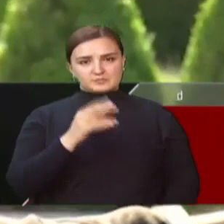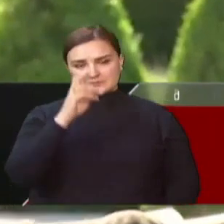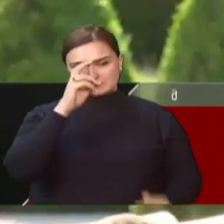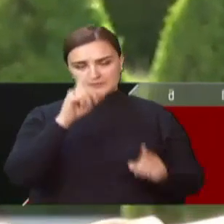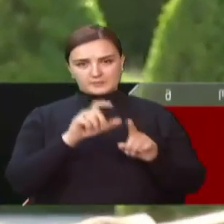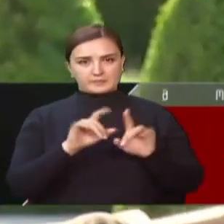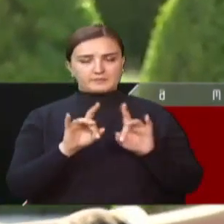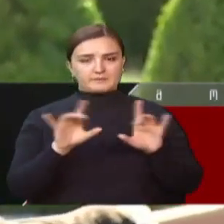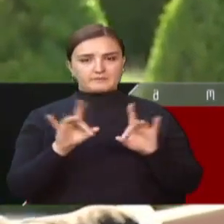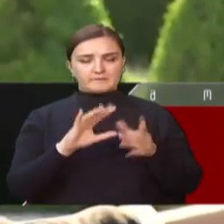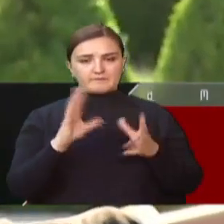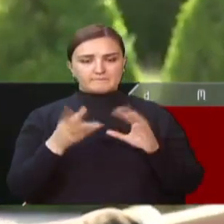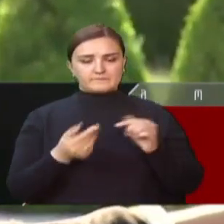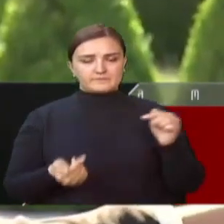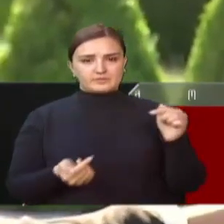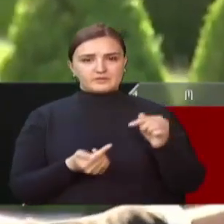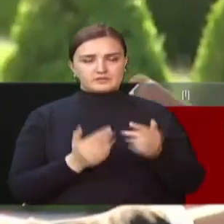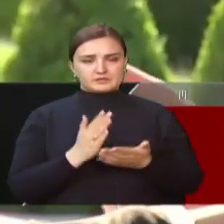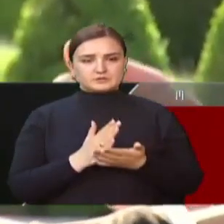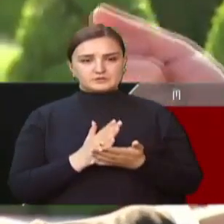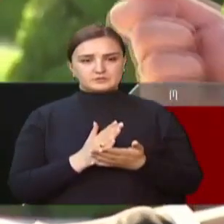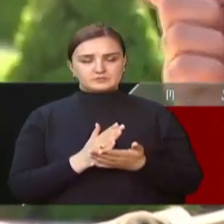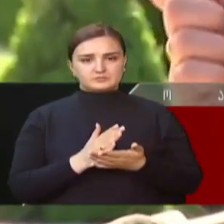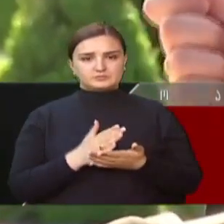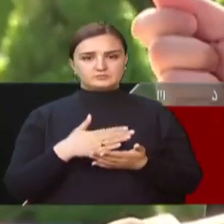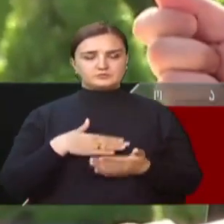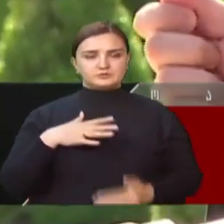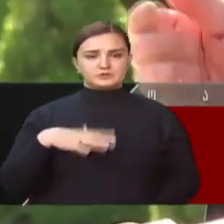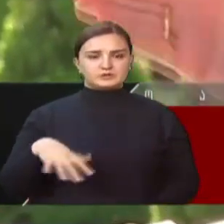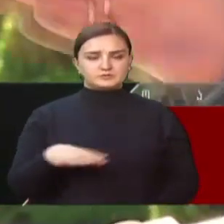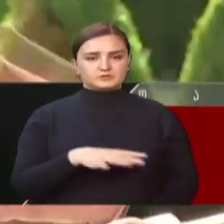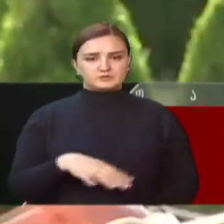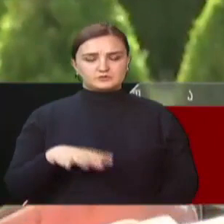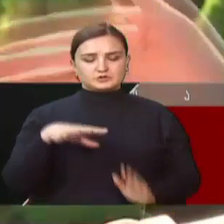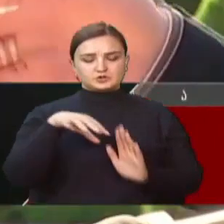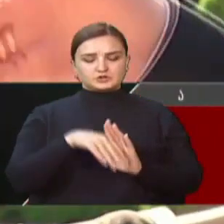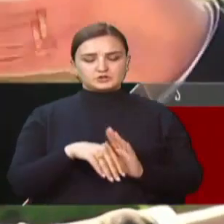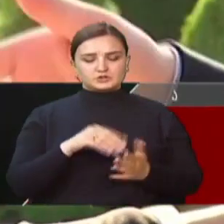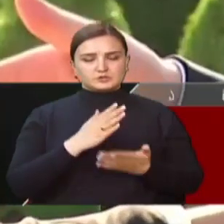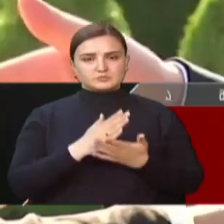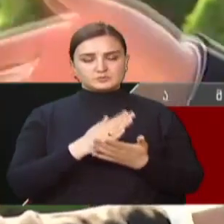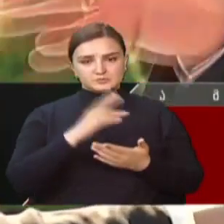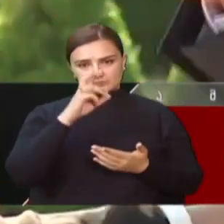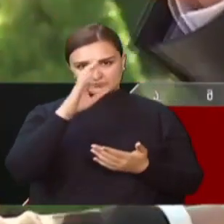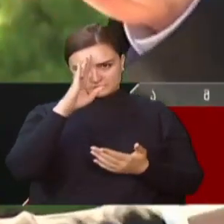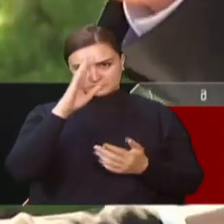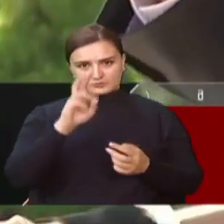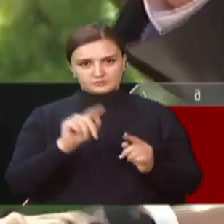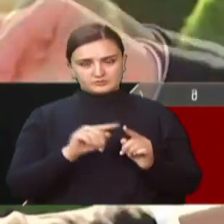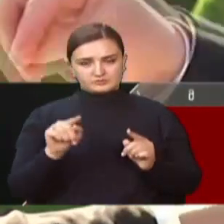განცხადებები სრულ თანხვედრაში არის ჩვენი ქვეყნის შიგნით მოქმედ მტრულ ძალებთან.